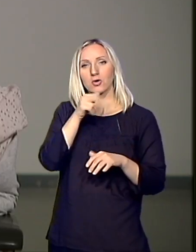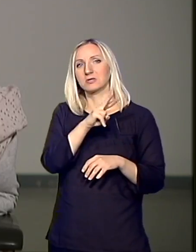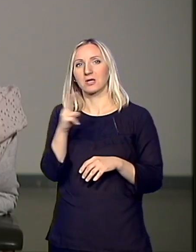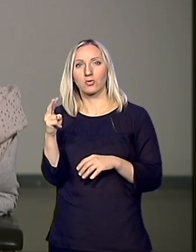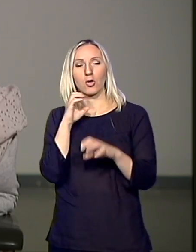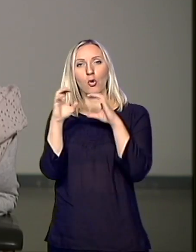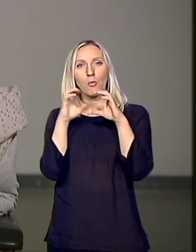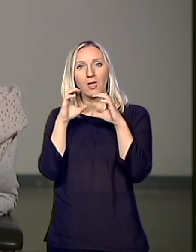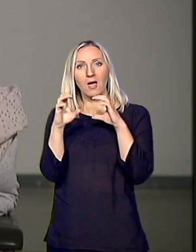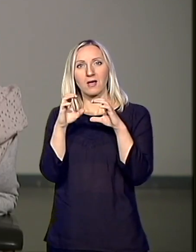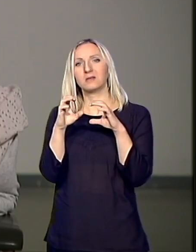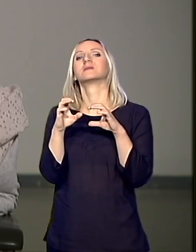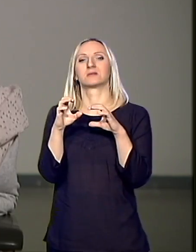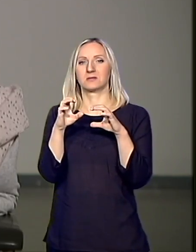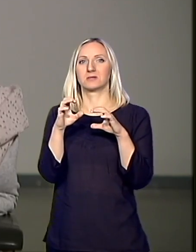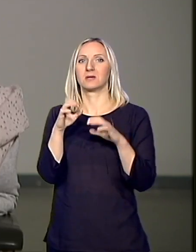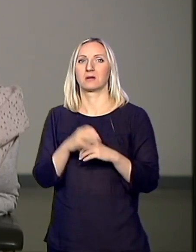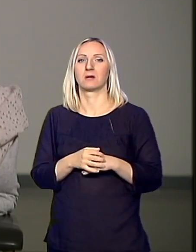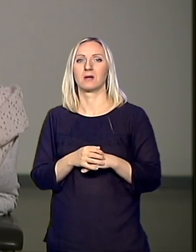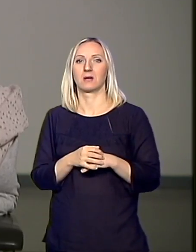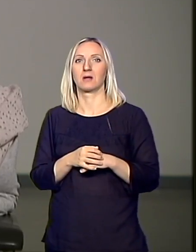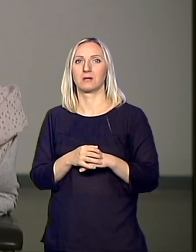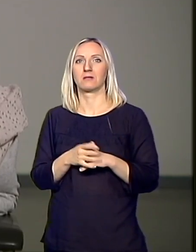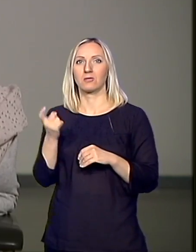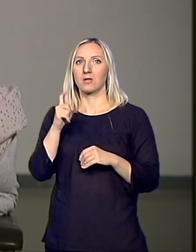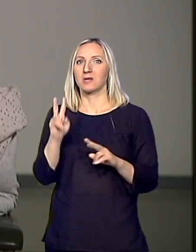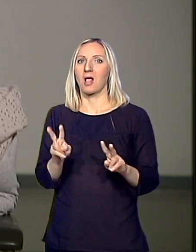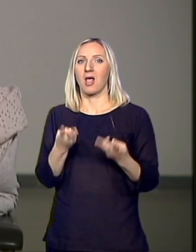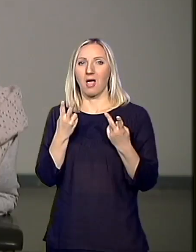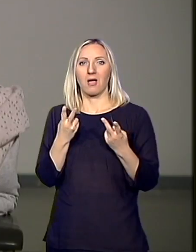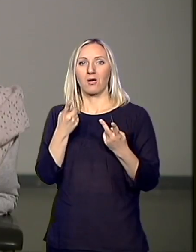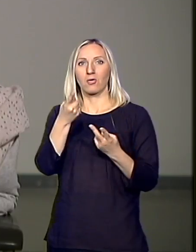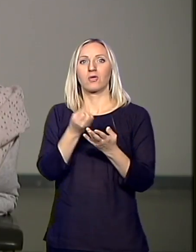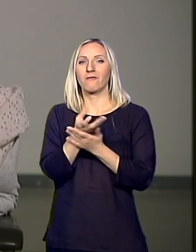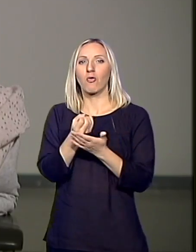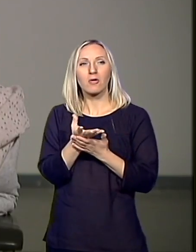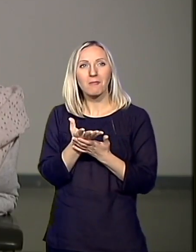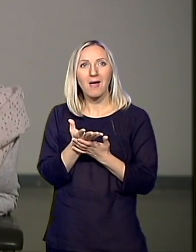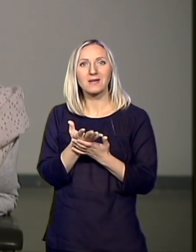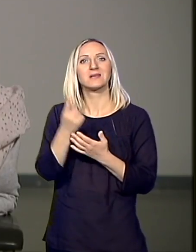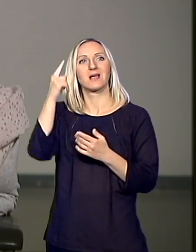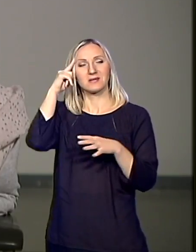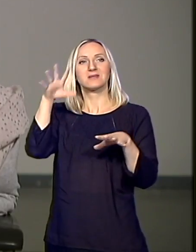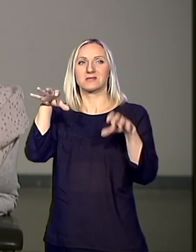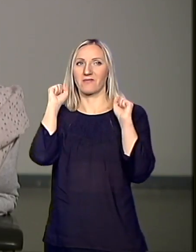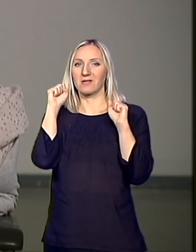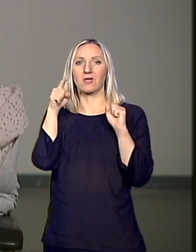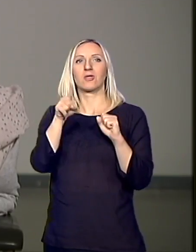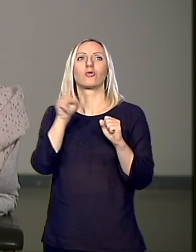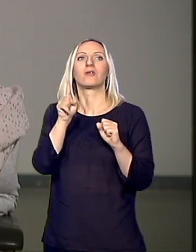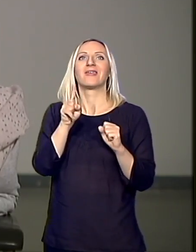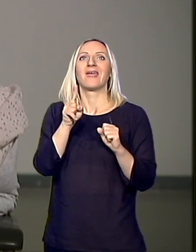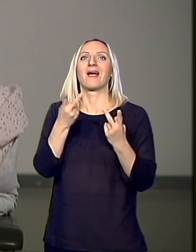ostalih, prosto dolaze lakše do informacije i shvataju da to i nije jedna anatema, neka božija